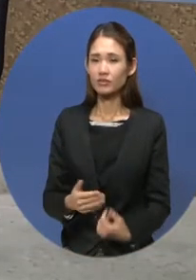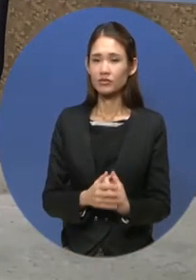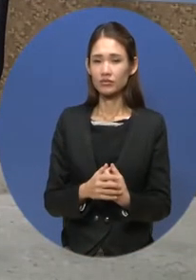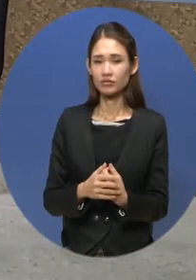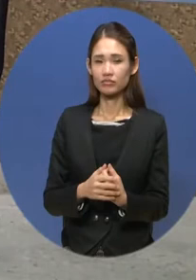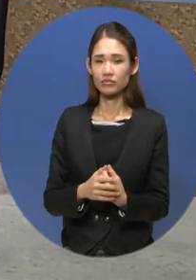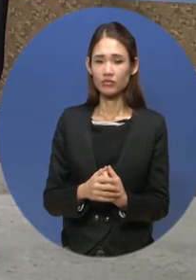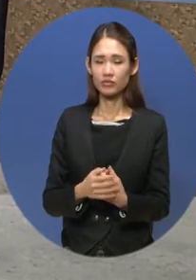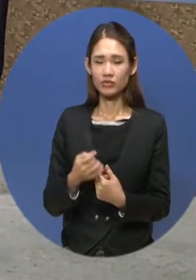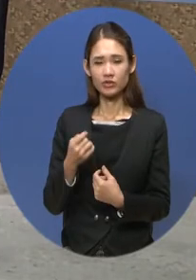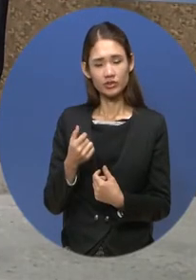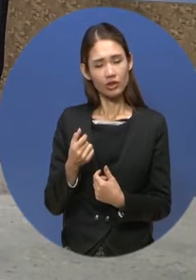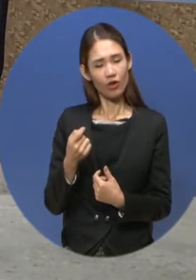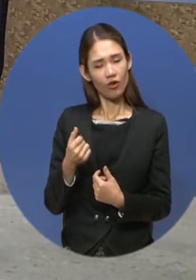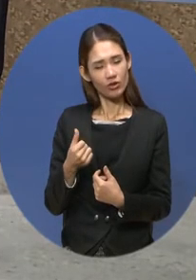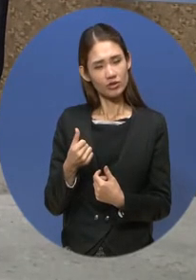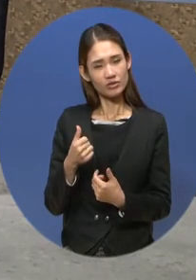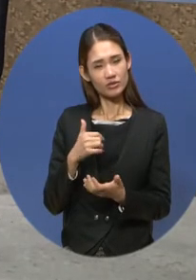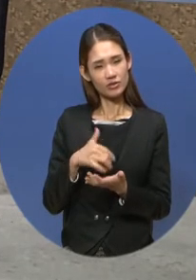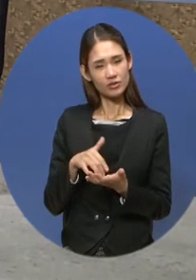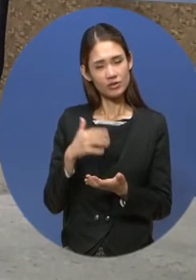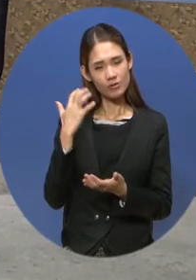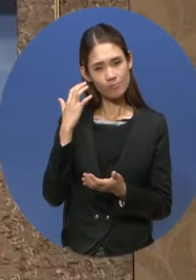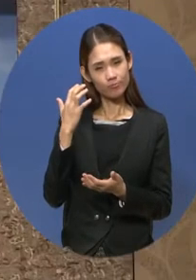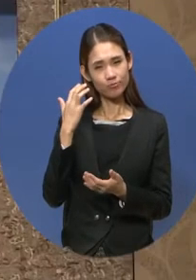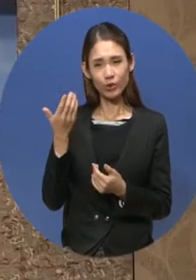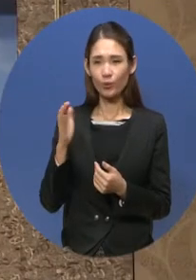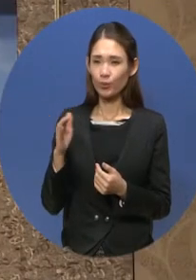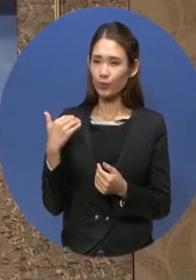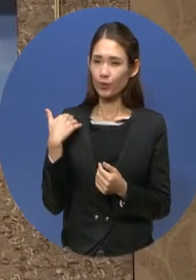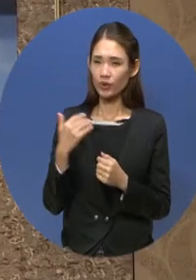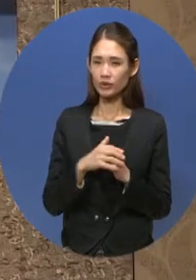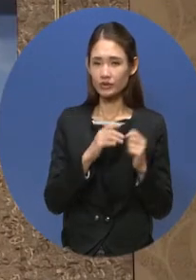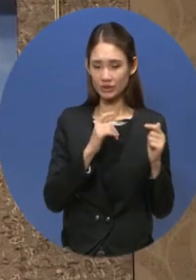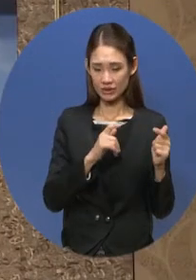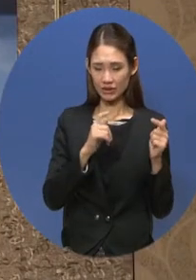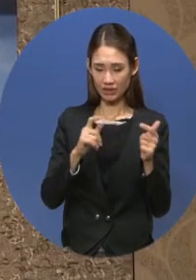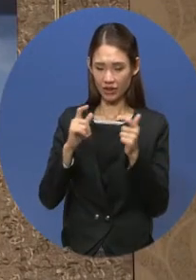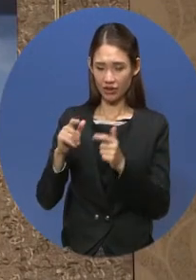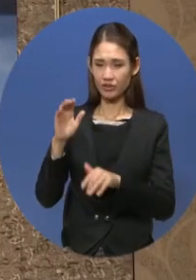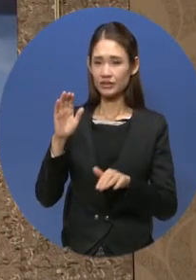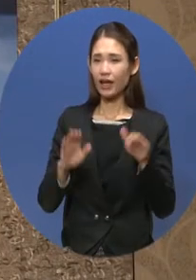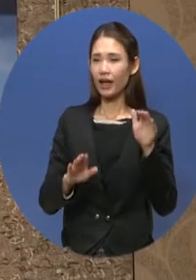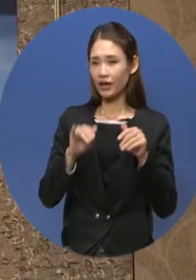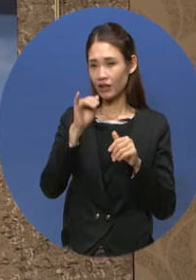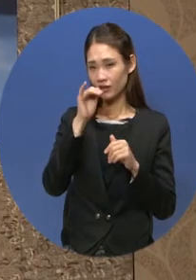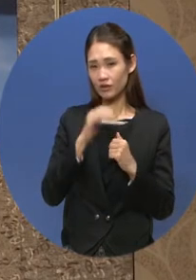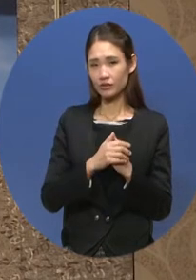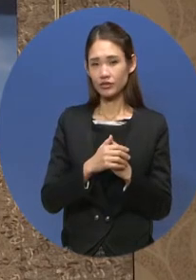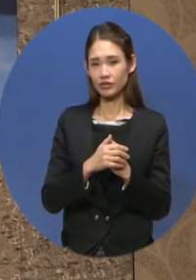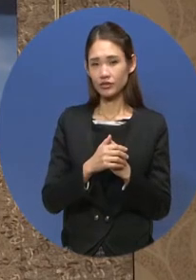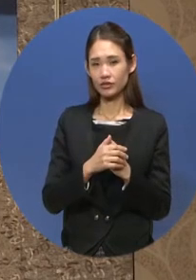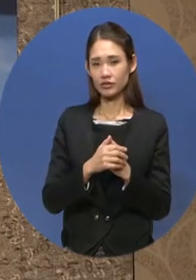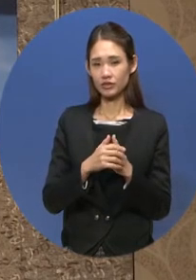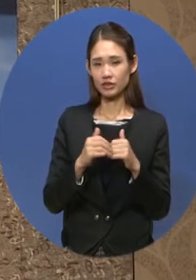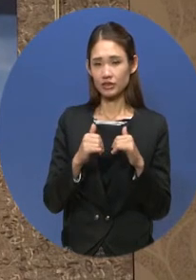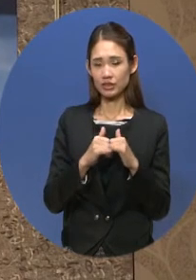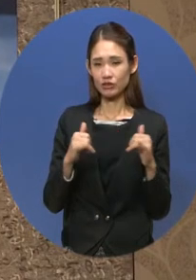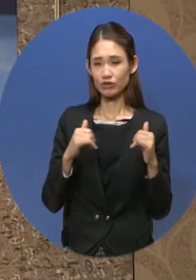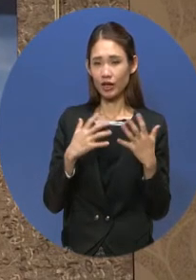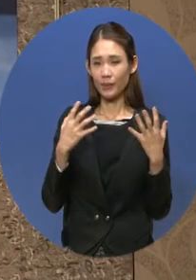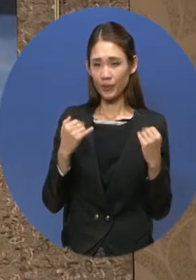글쎄요. 적다라고 보기에는 그렇고요. 이제 네. 지역별로 이것도 편차가 있어요. 예. 그래서 이제 아무래도 인구가 제일